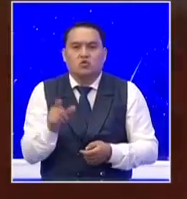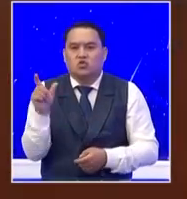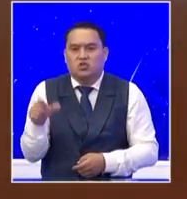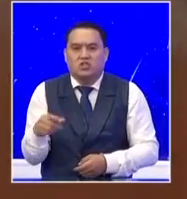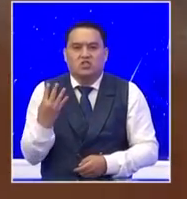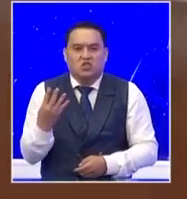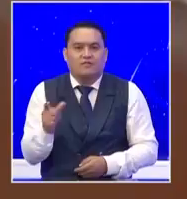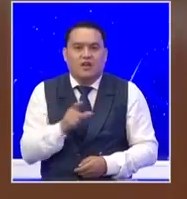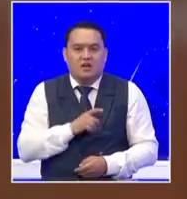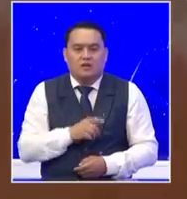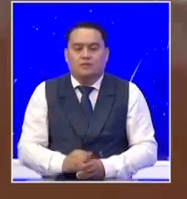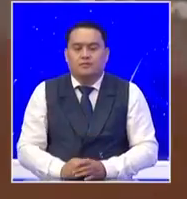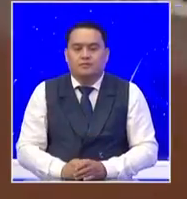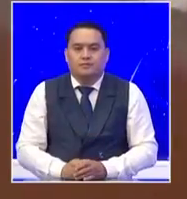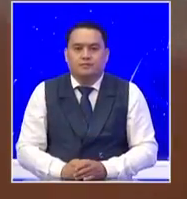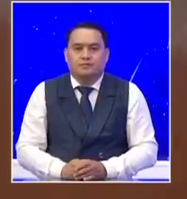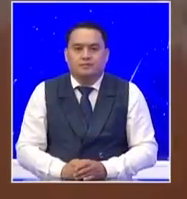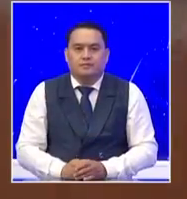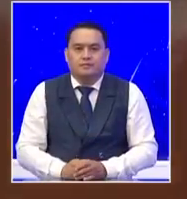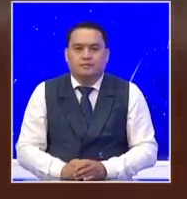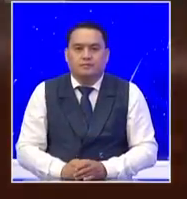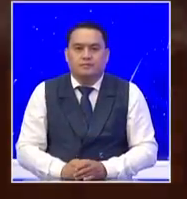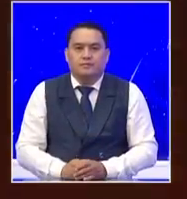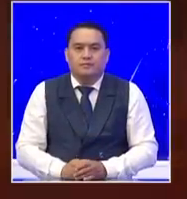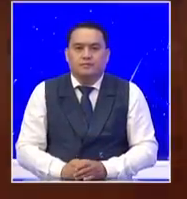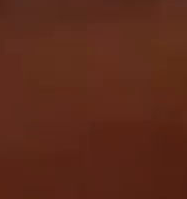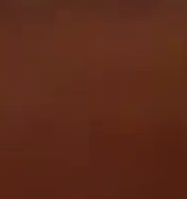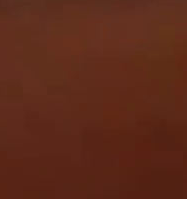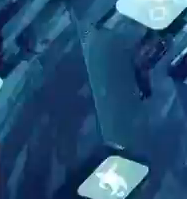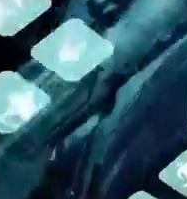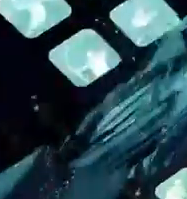человека погибли, сообщили власти страны.